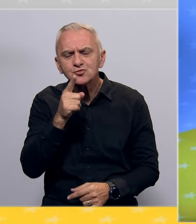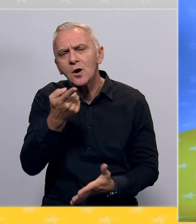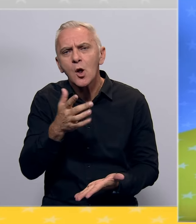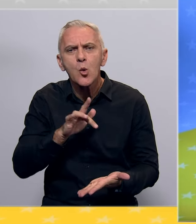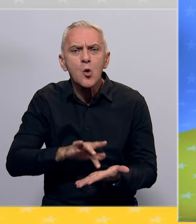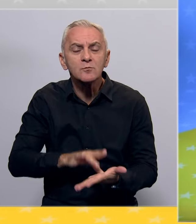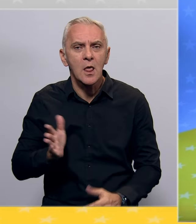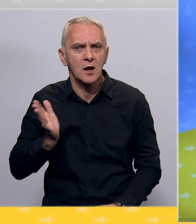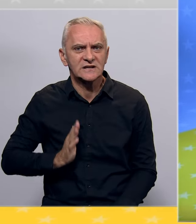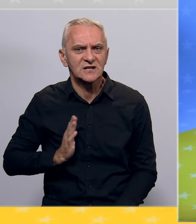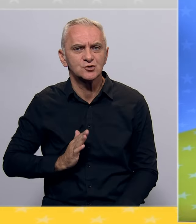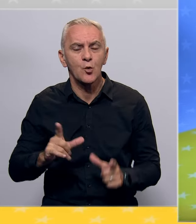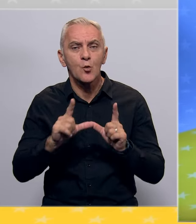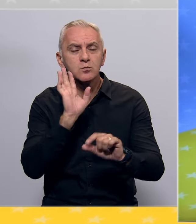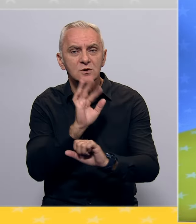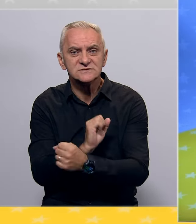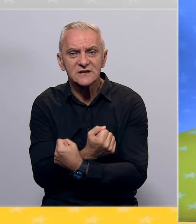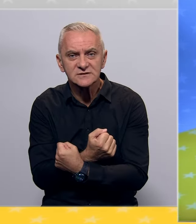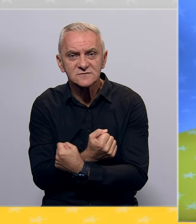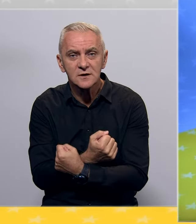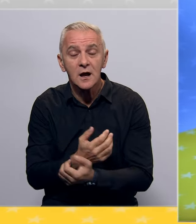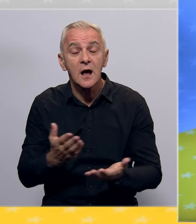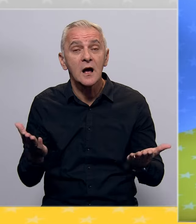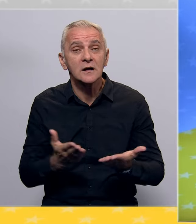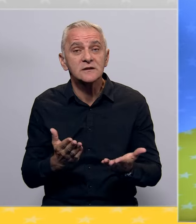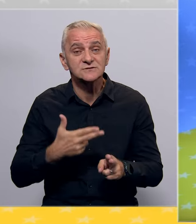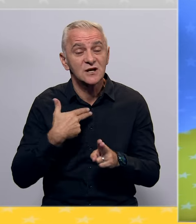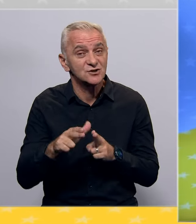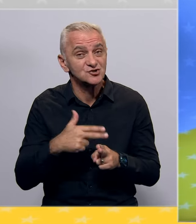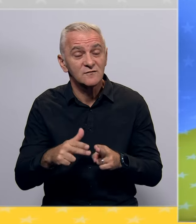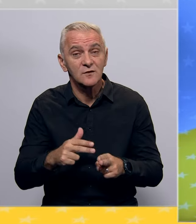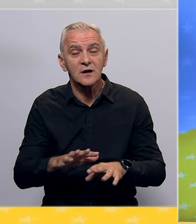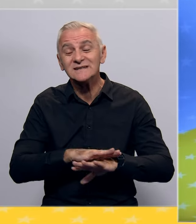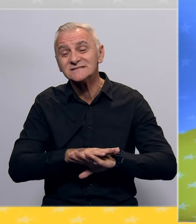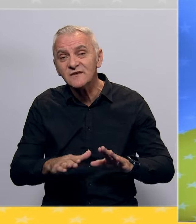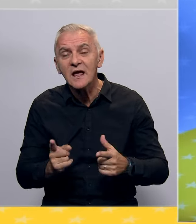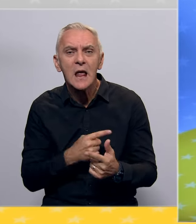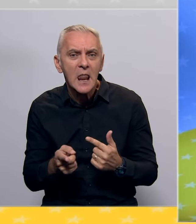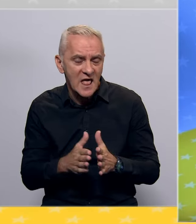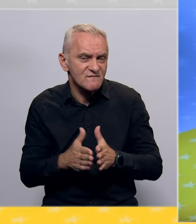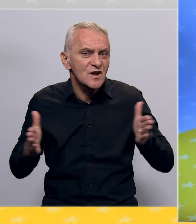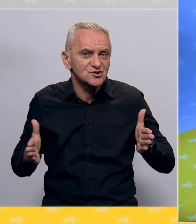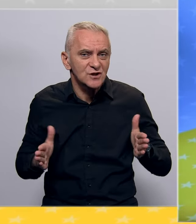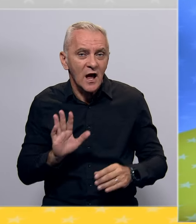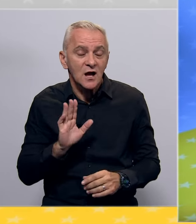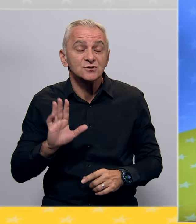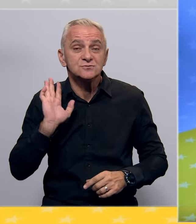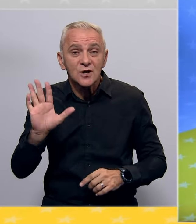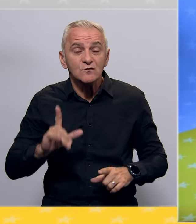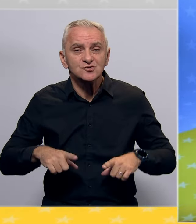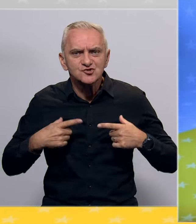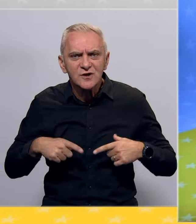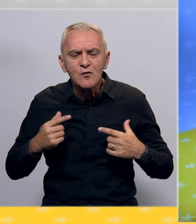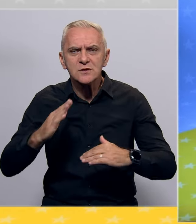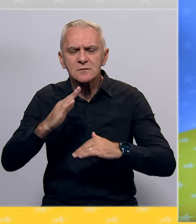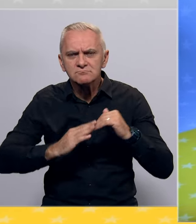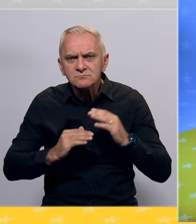normalnog građanina u Bosni i Hercegovini, gdje se rješavaju svi ili većina njegovih životnih,